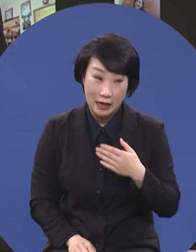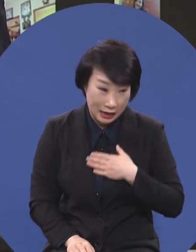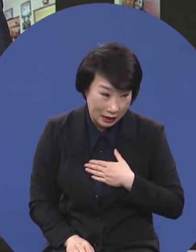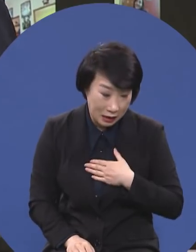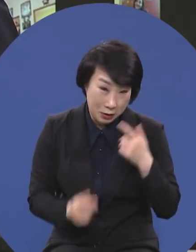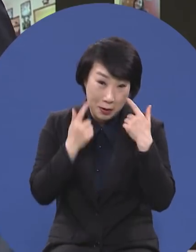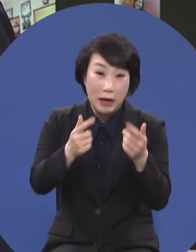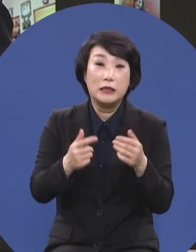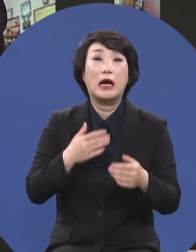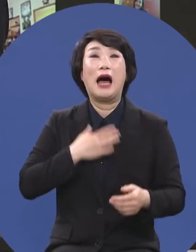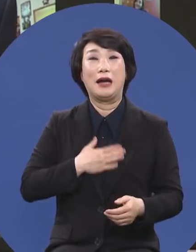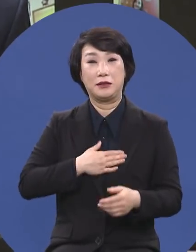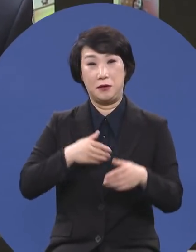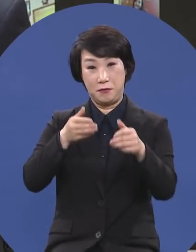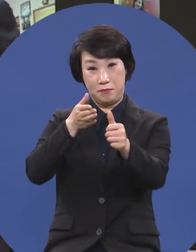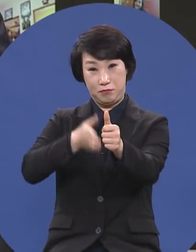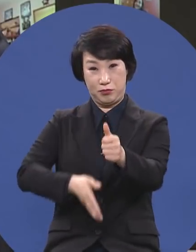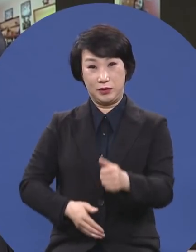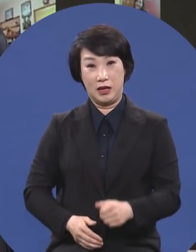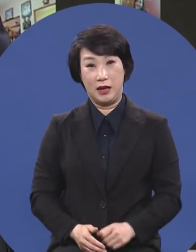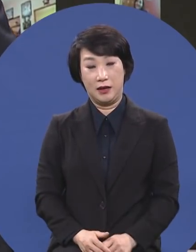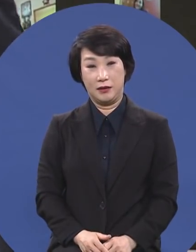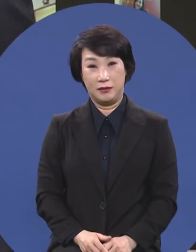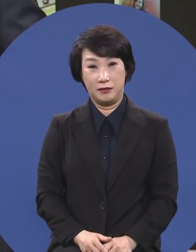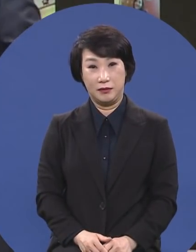사실을 확실하게 알아야 합니다.